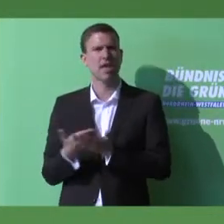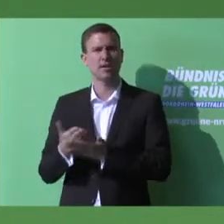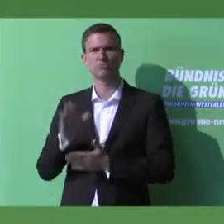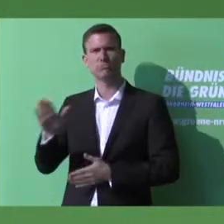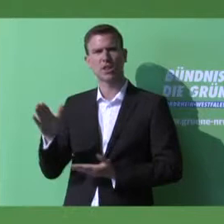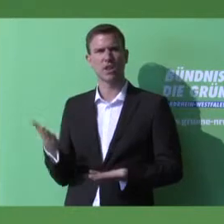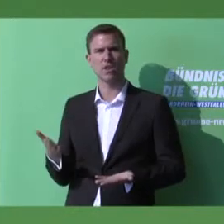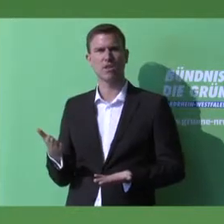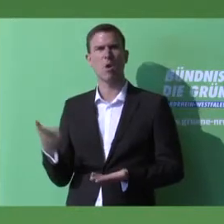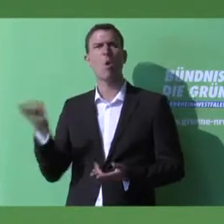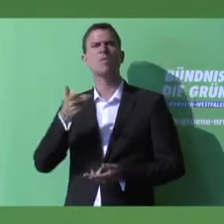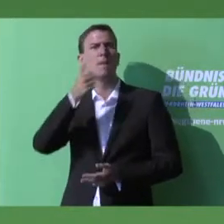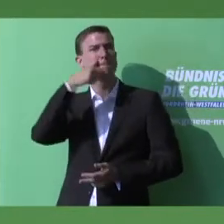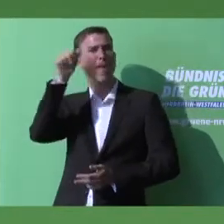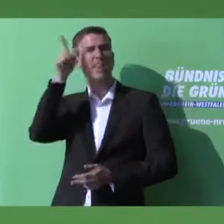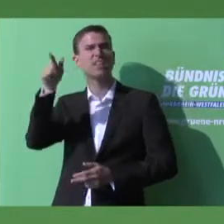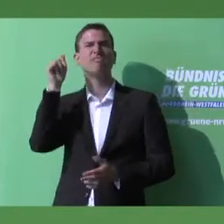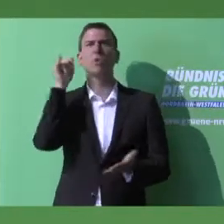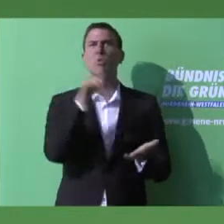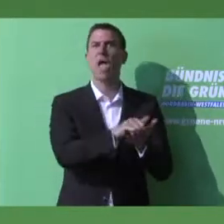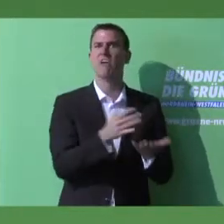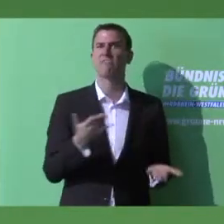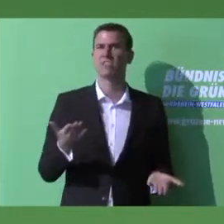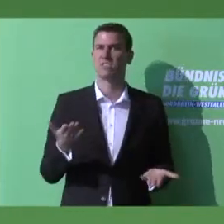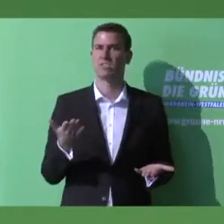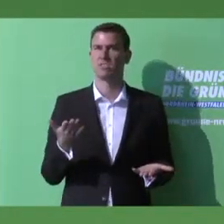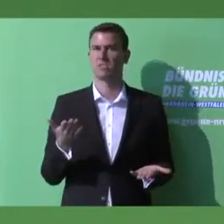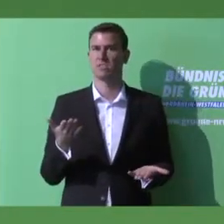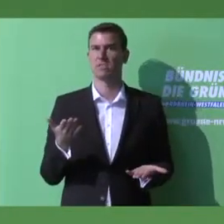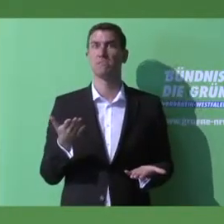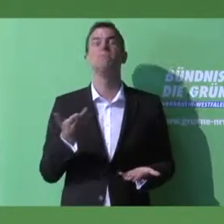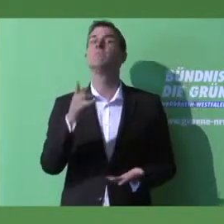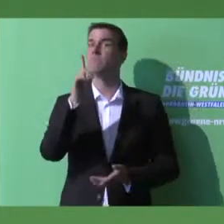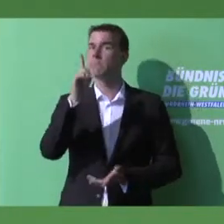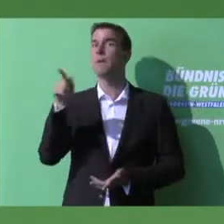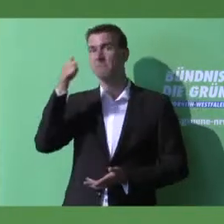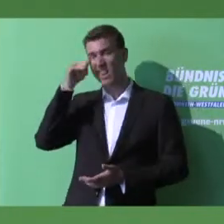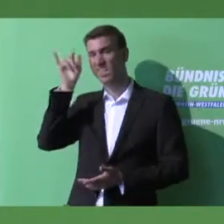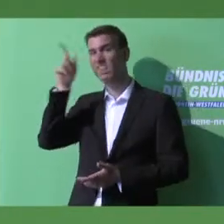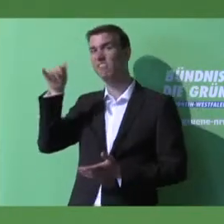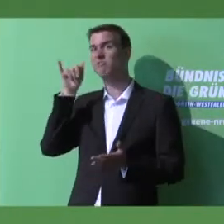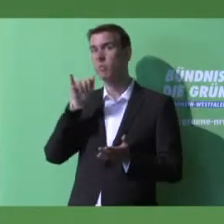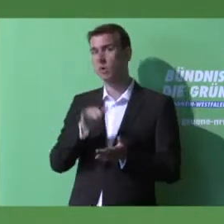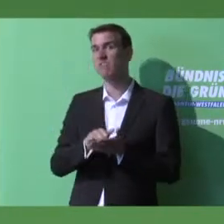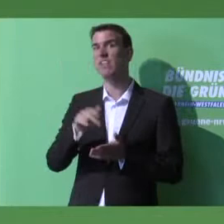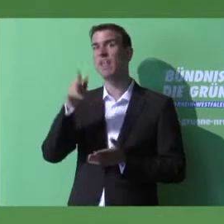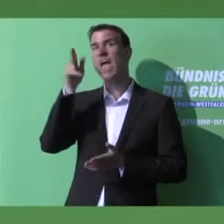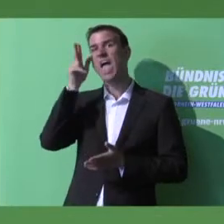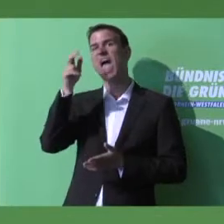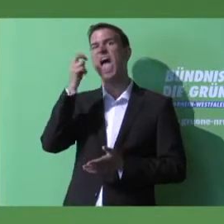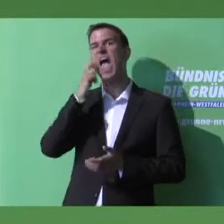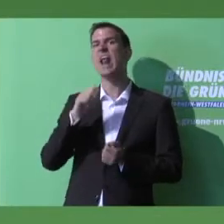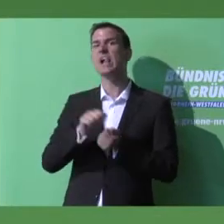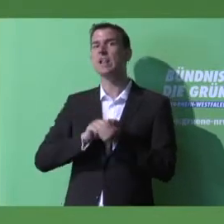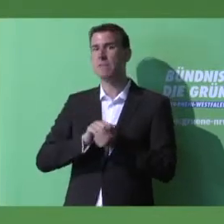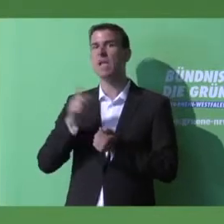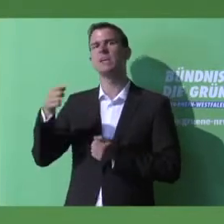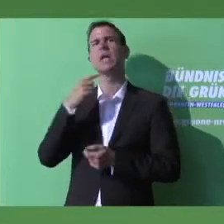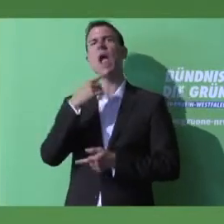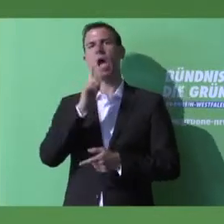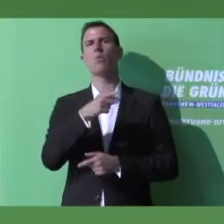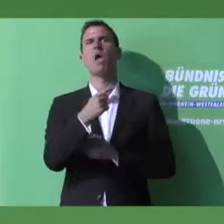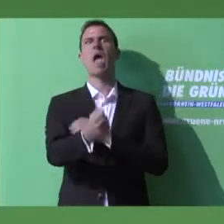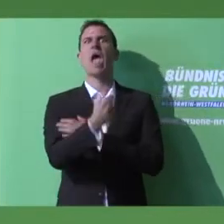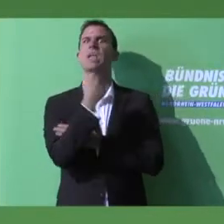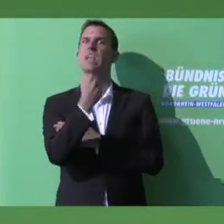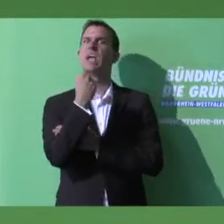oder den Berliner Flughafen, übrigens, der Berliner Flughafen ist ja von Herrn Altmaier auch zu einem